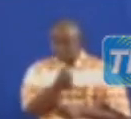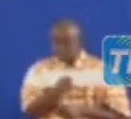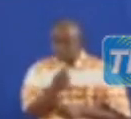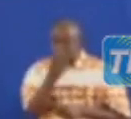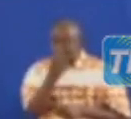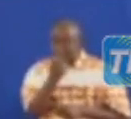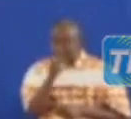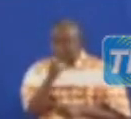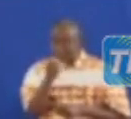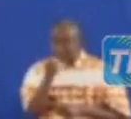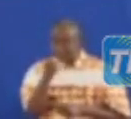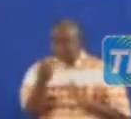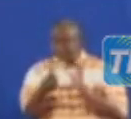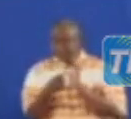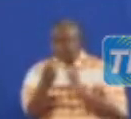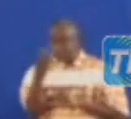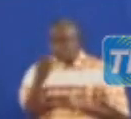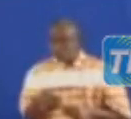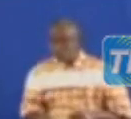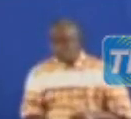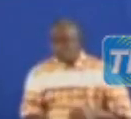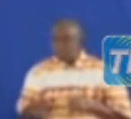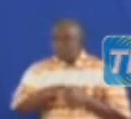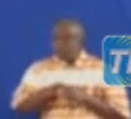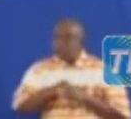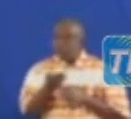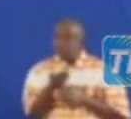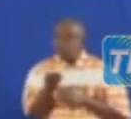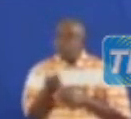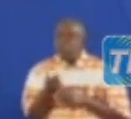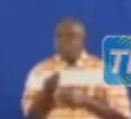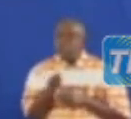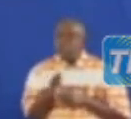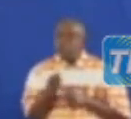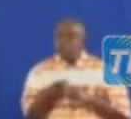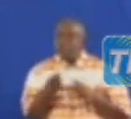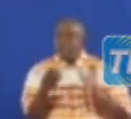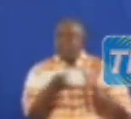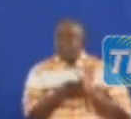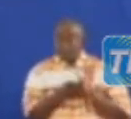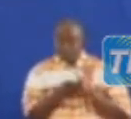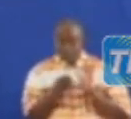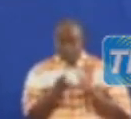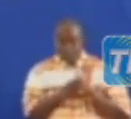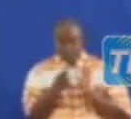trilioni 4.63. Na matumizi mengineo ni shilingi bilioni